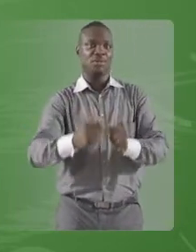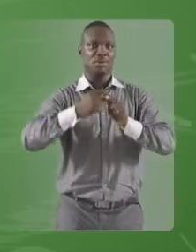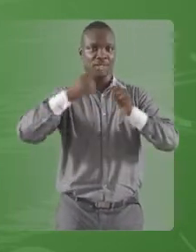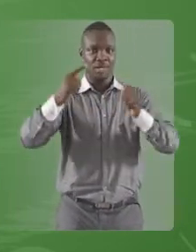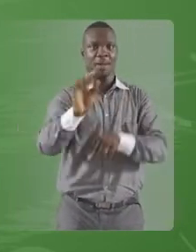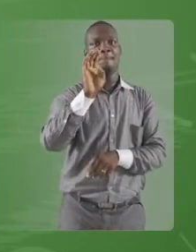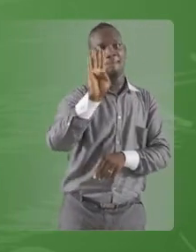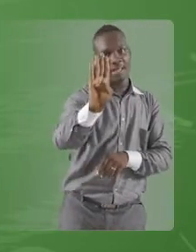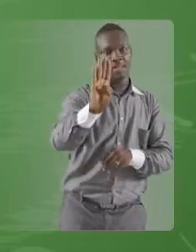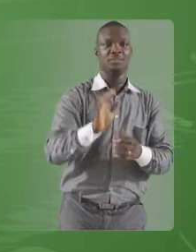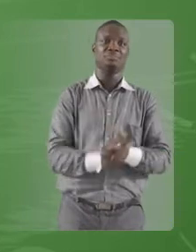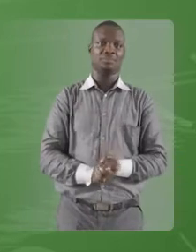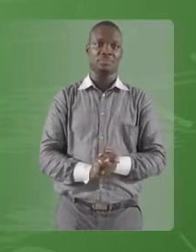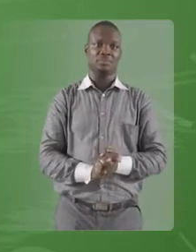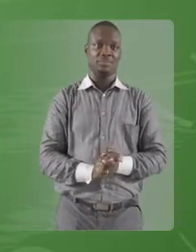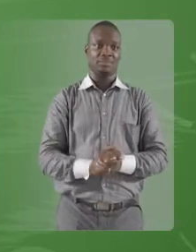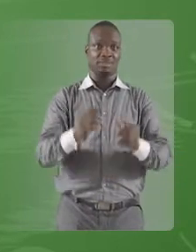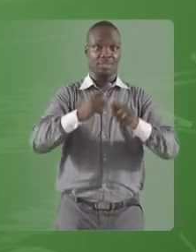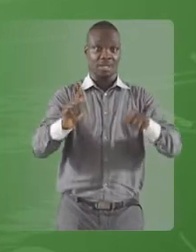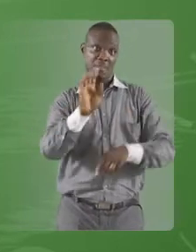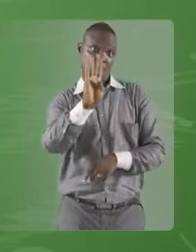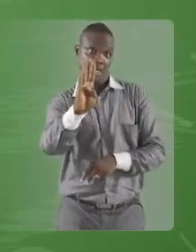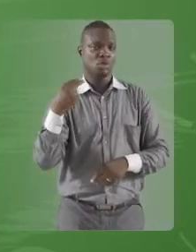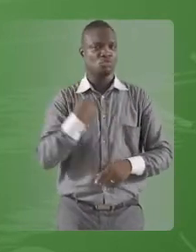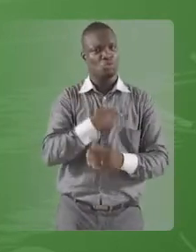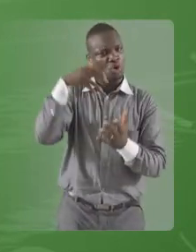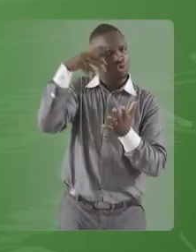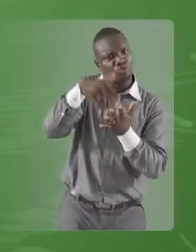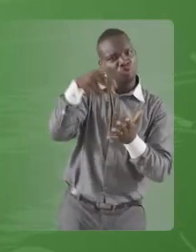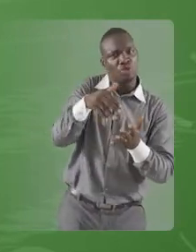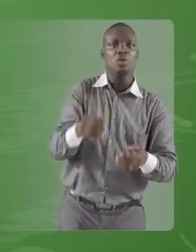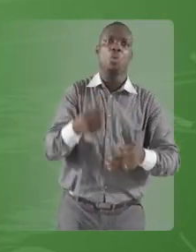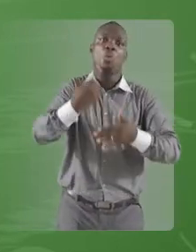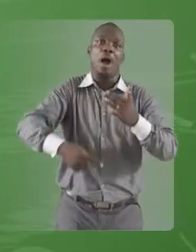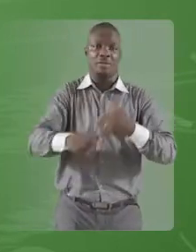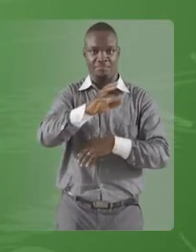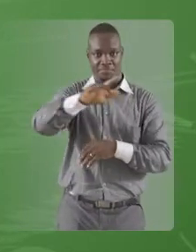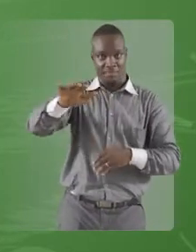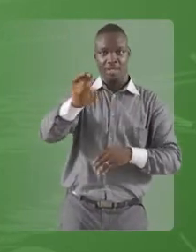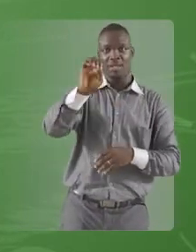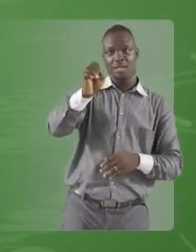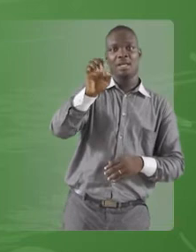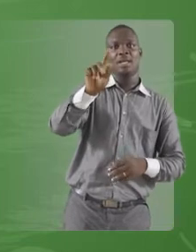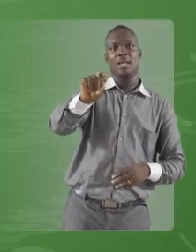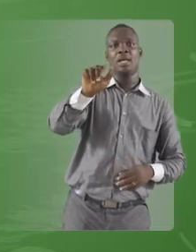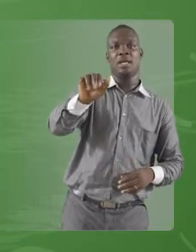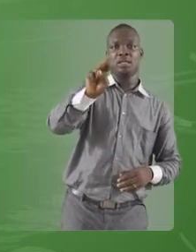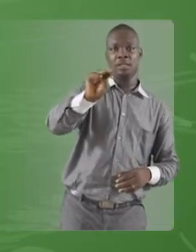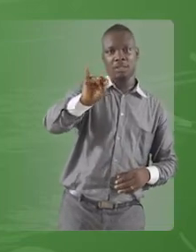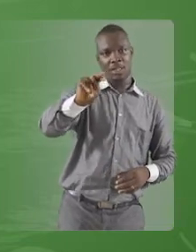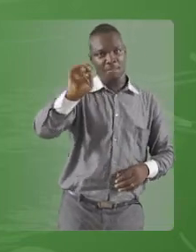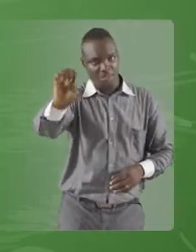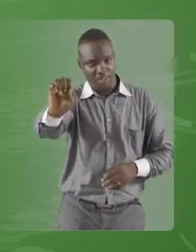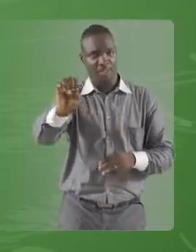Alors, qu'allons-nous utiliser pour le grand B? Nous allons utiliser une étamine. Bien, alors, qu'allons-nous faire de cette